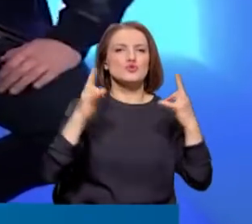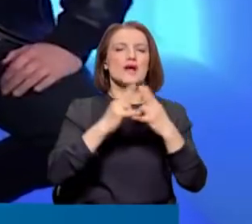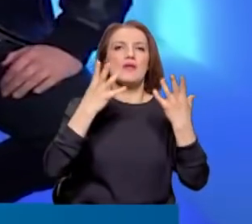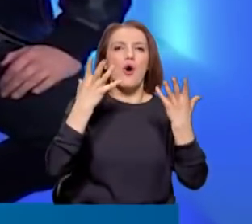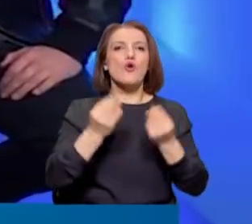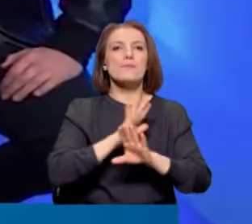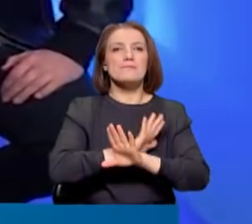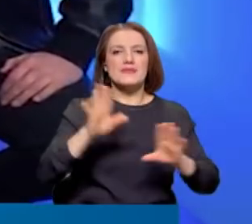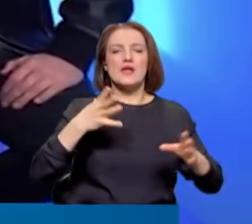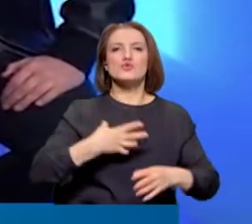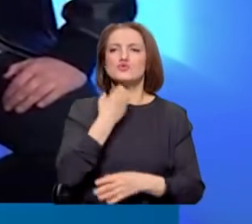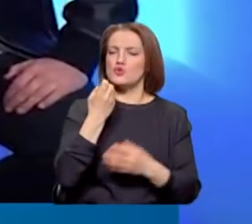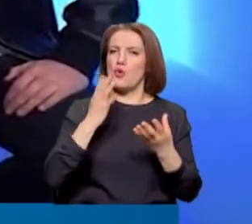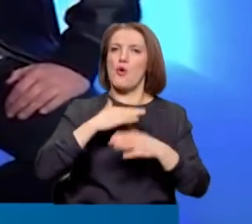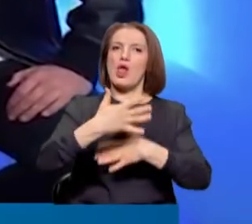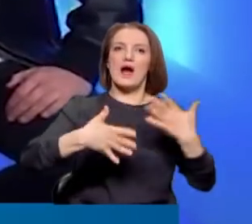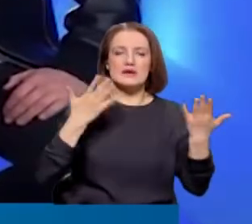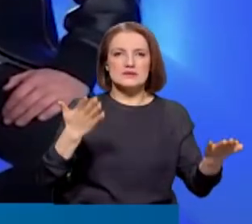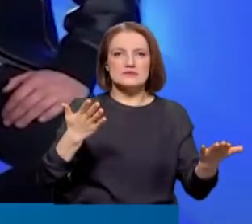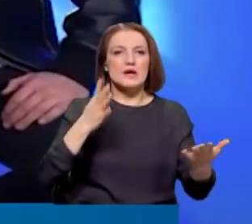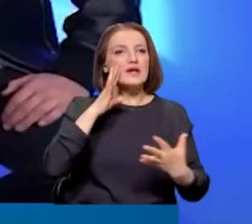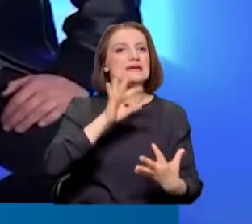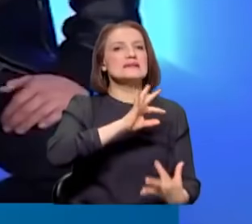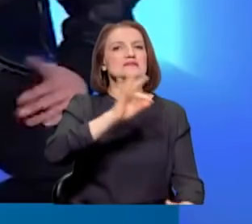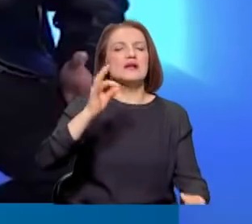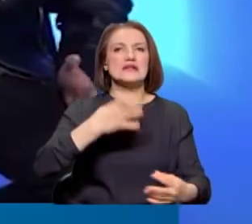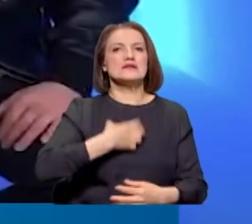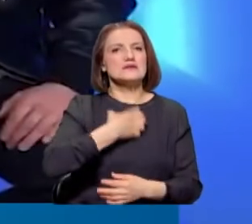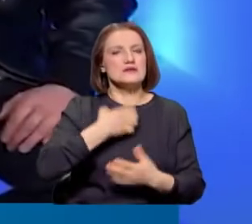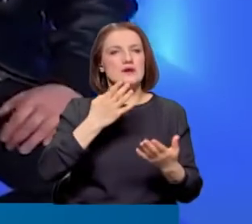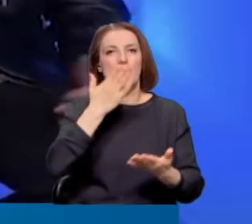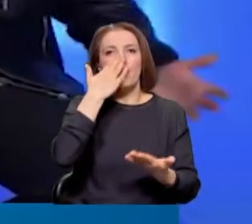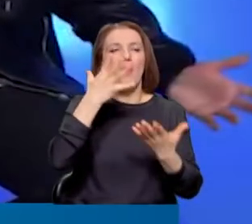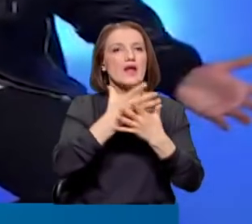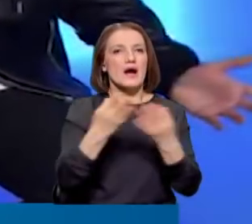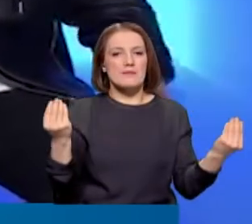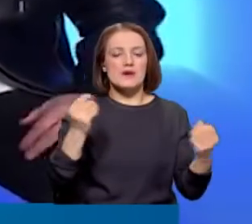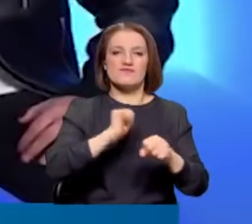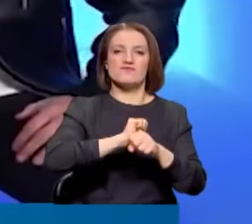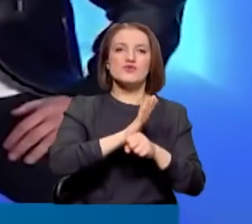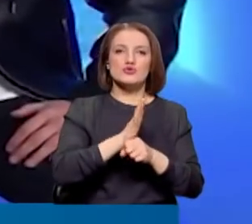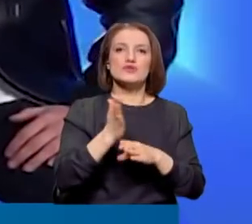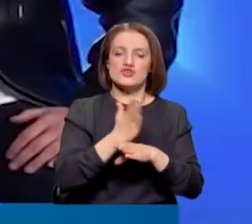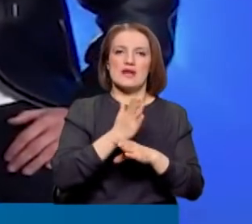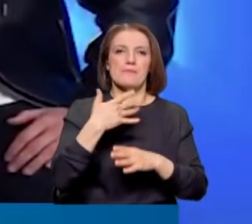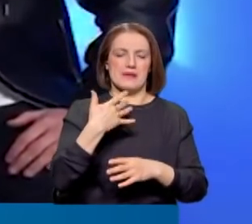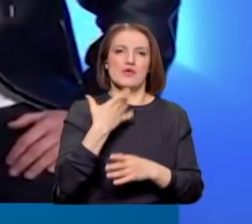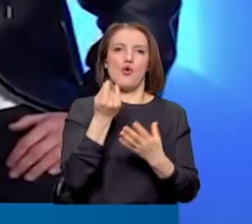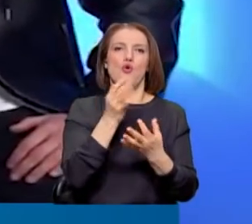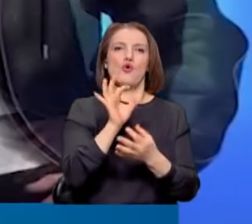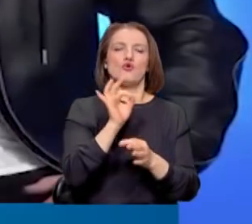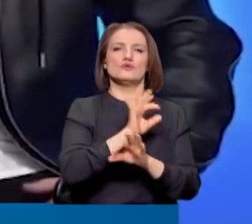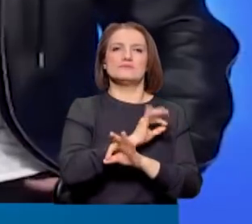olup biten üzücü olaylar insanlığın endişe verici gidişatı doğanın yok edilişi pandemi gibi şeyler Gönül çok